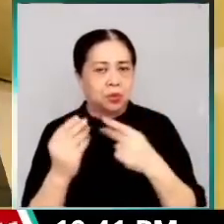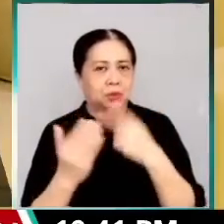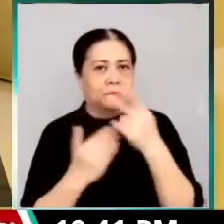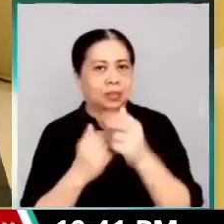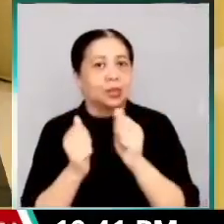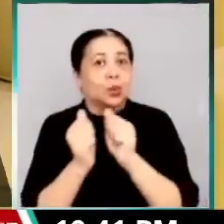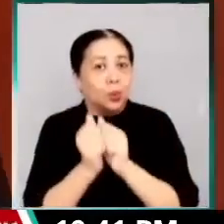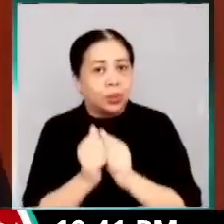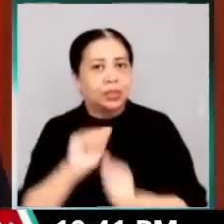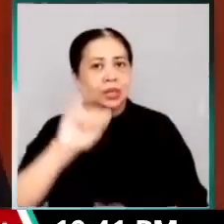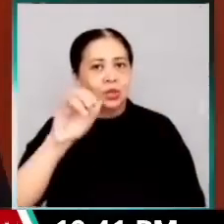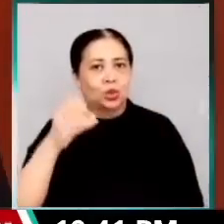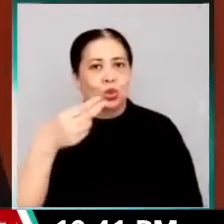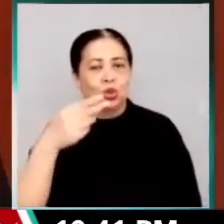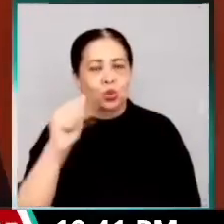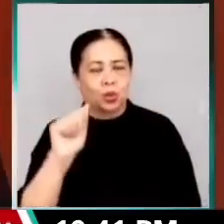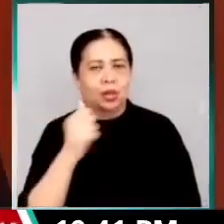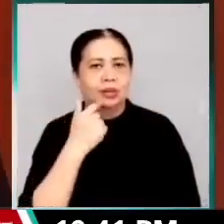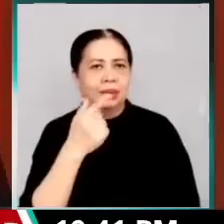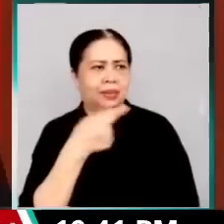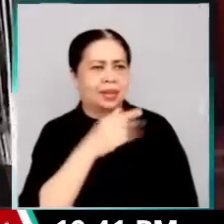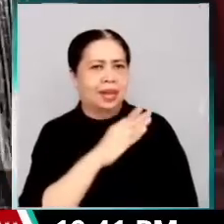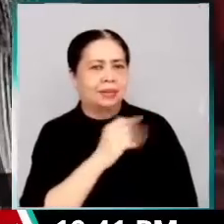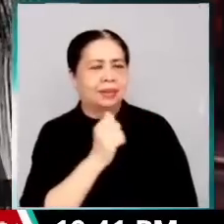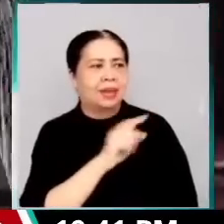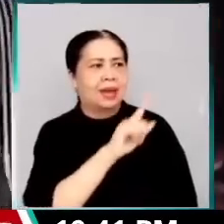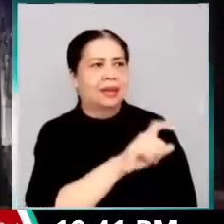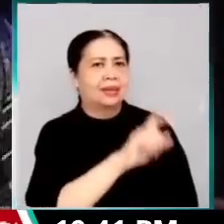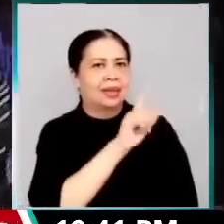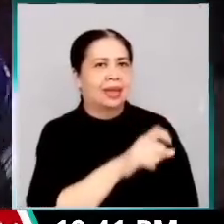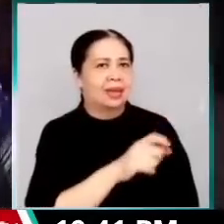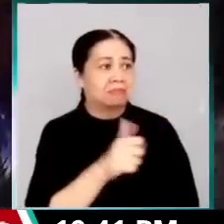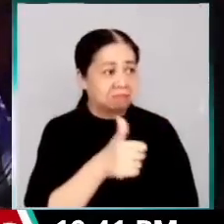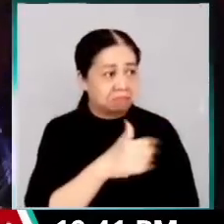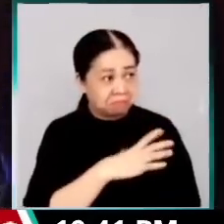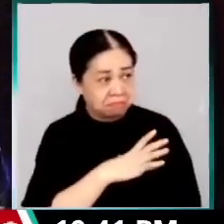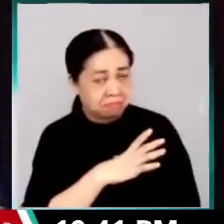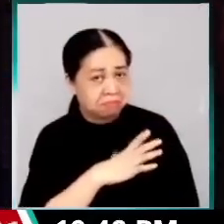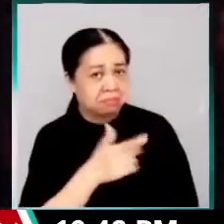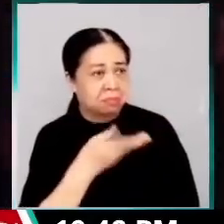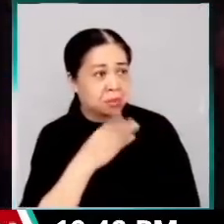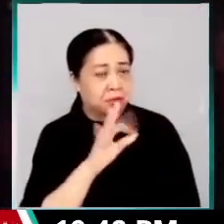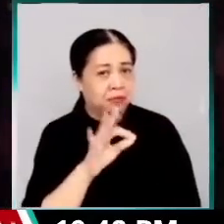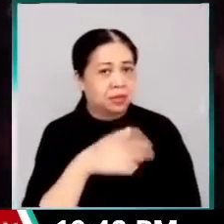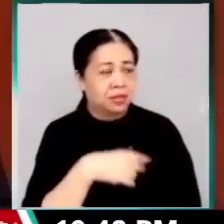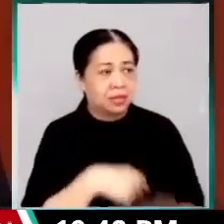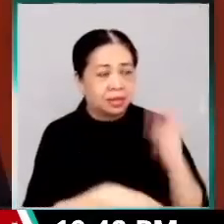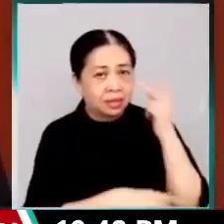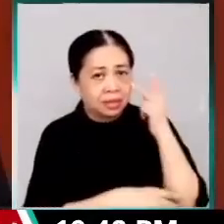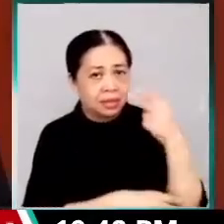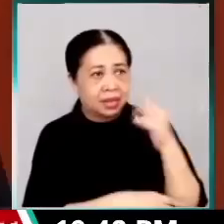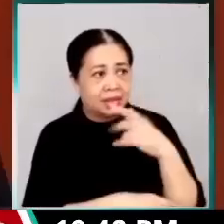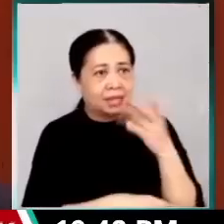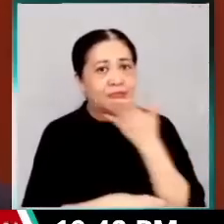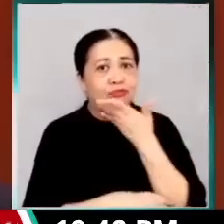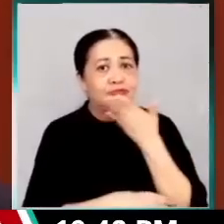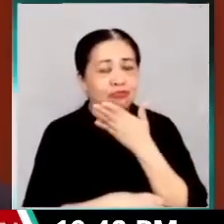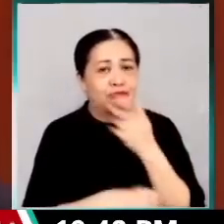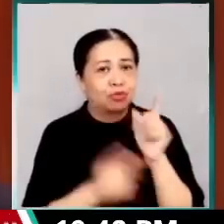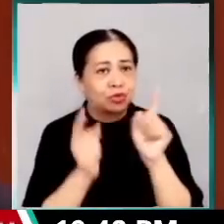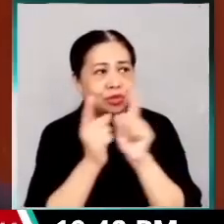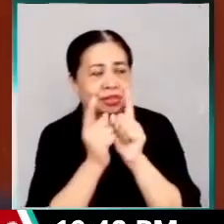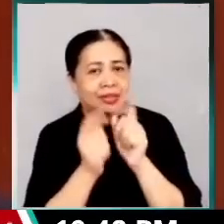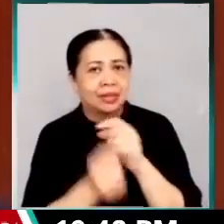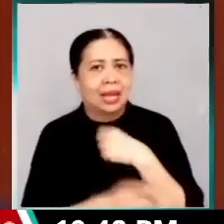Si Joshua naman kay Gabby na lang daw nagtatanong kung okay lang sa boyfriend nitong si Khalil ang mga intimate scene. Palagi ko tinatanong si Gabby,